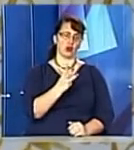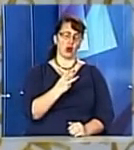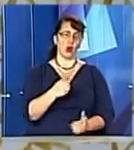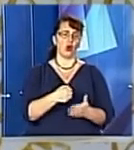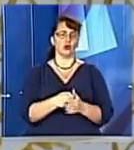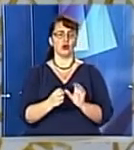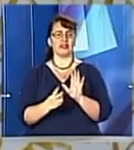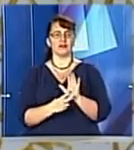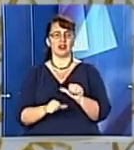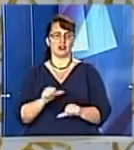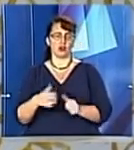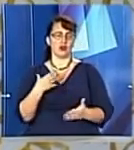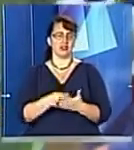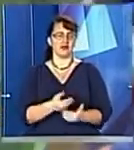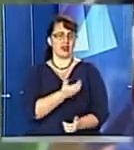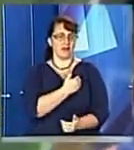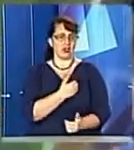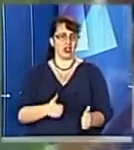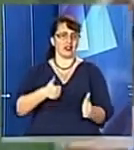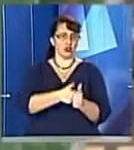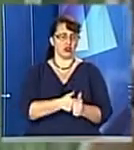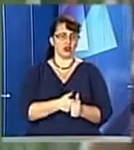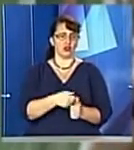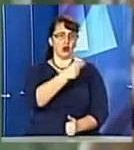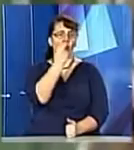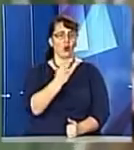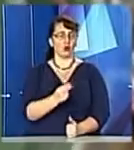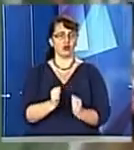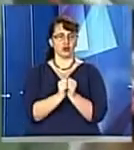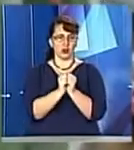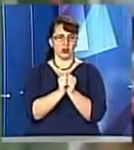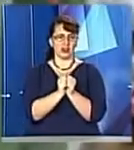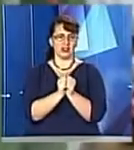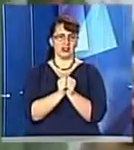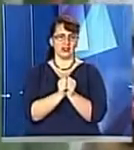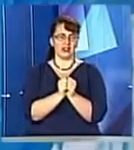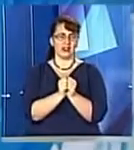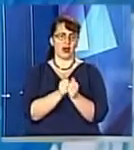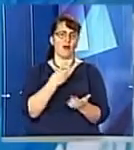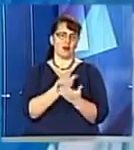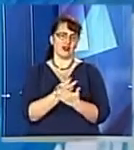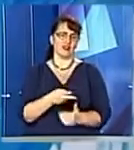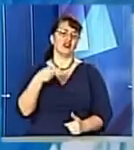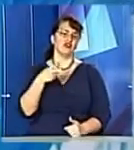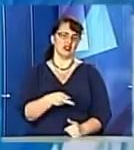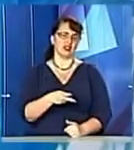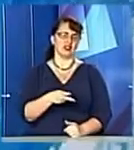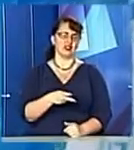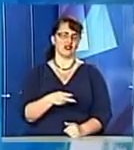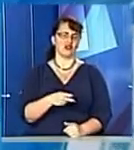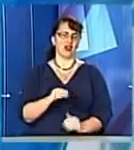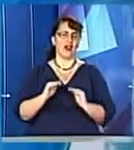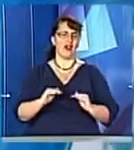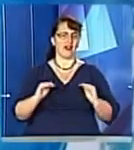загалом своє бажання долучитися до образотворчої молитви виявили майже 2000 талановитих школярів. Робота над